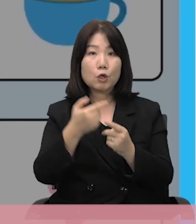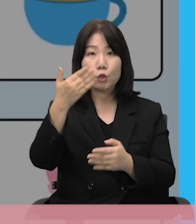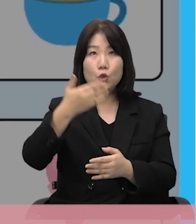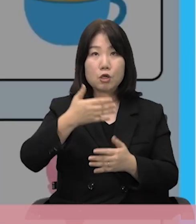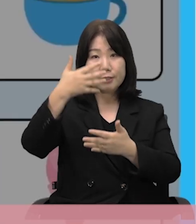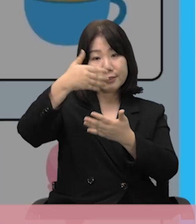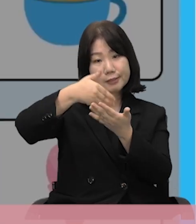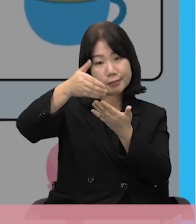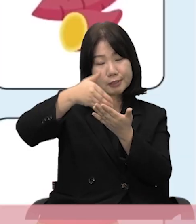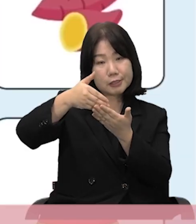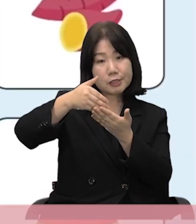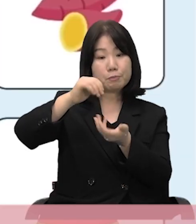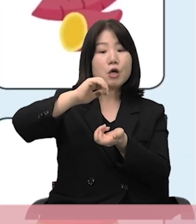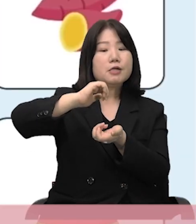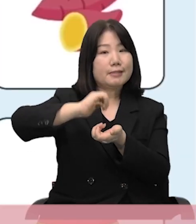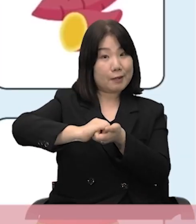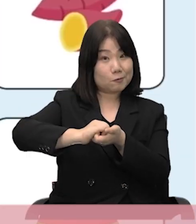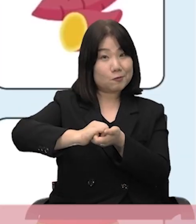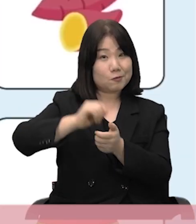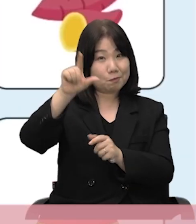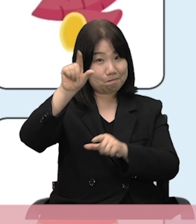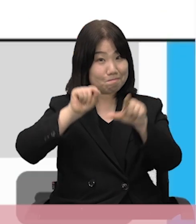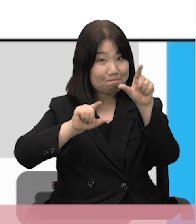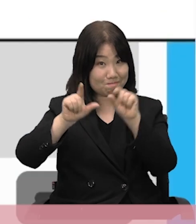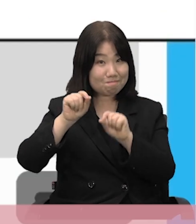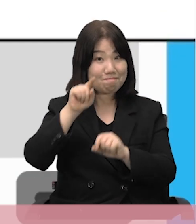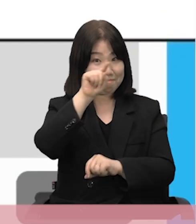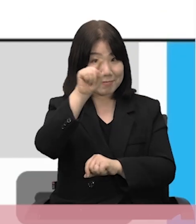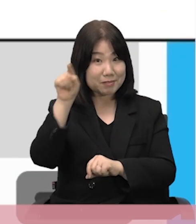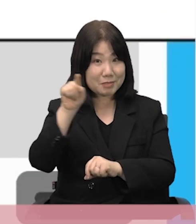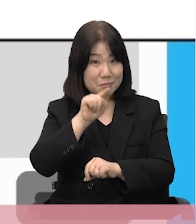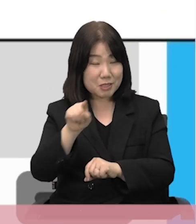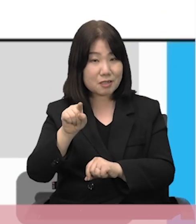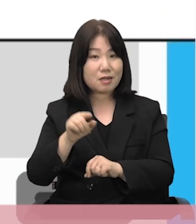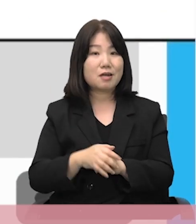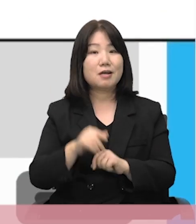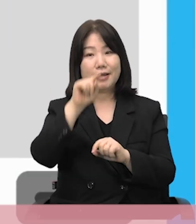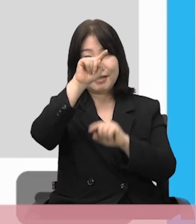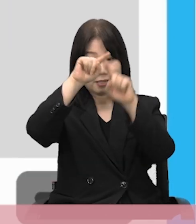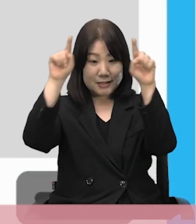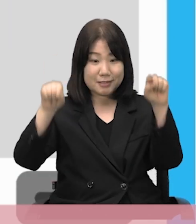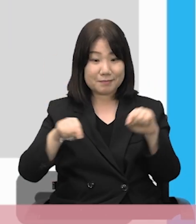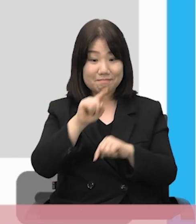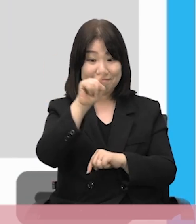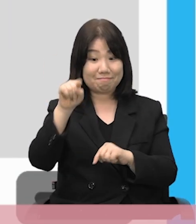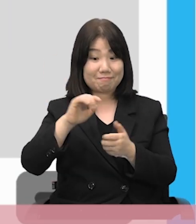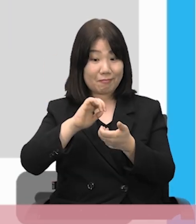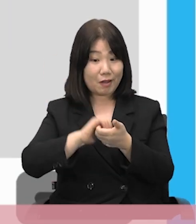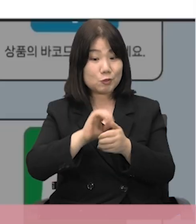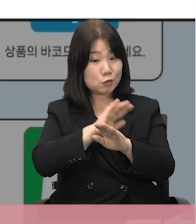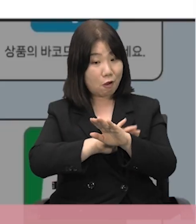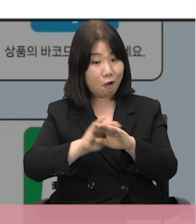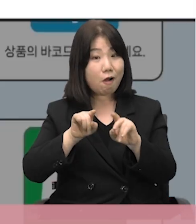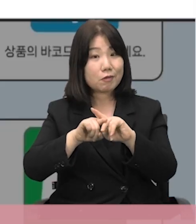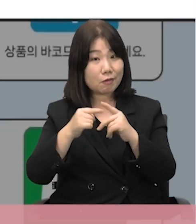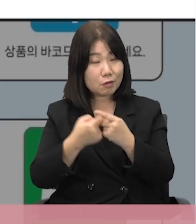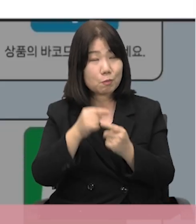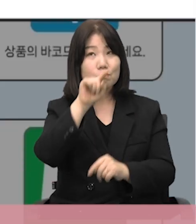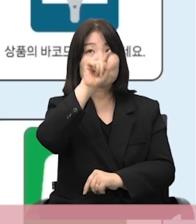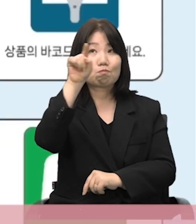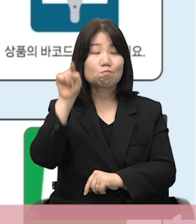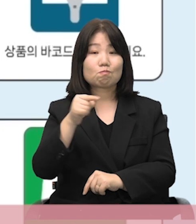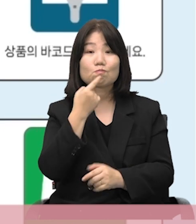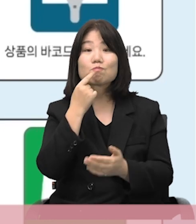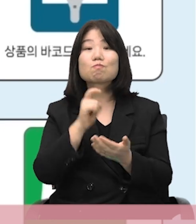그림과 일치하는 짝꿍을 선택해 볼 수 있어요. 키오스크 짝꿍도 제시된 그림을 잘 이해한다면 선택하기 쉬울